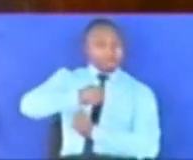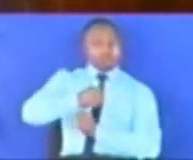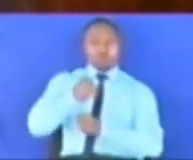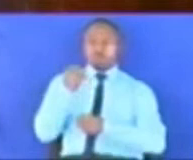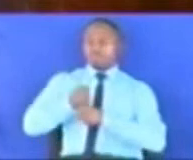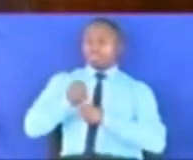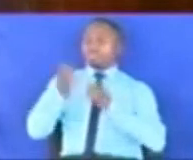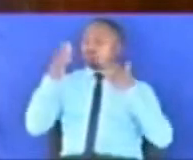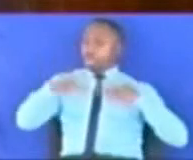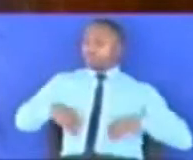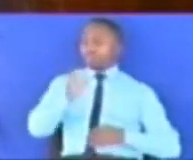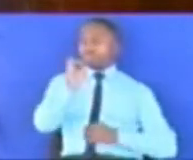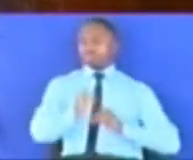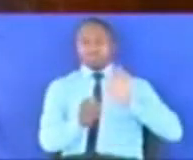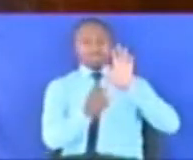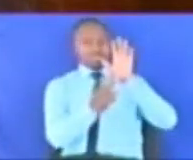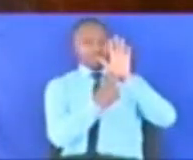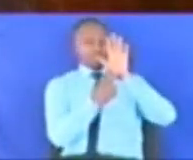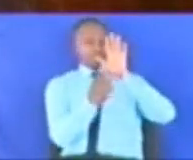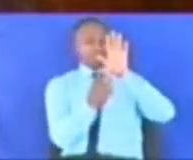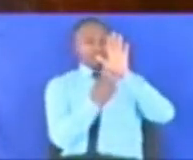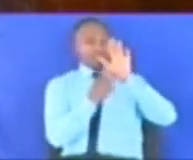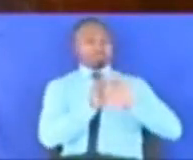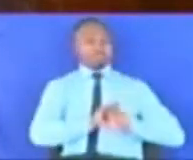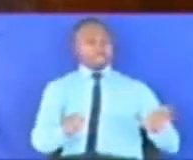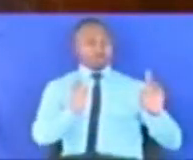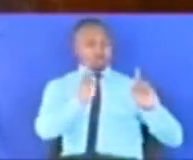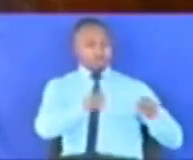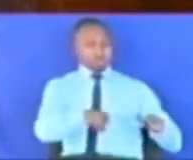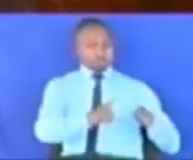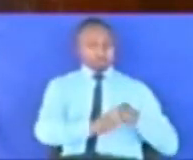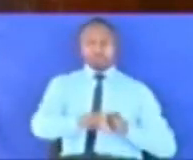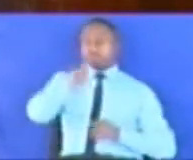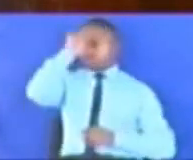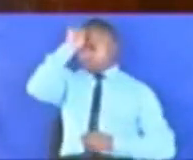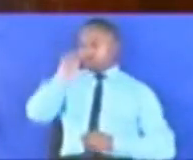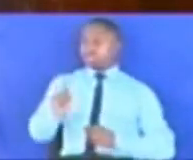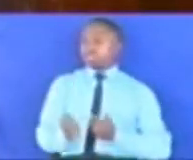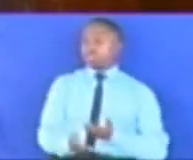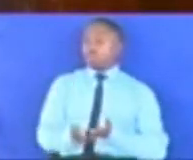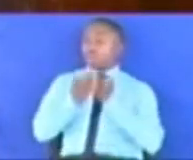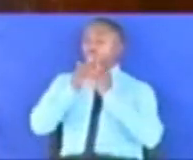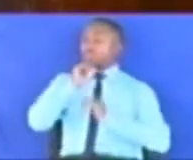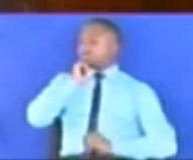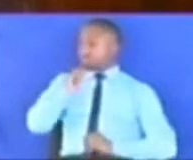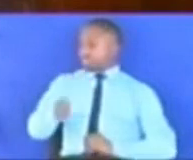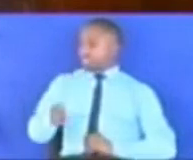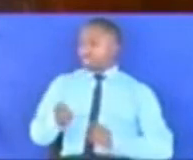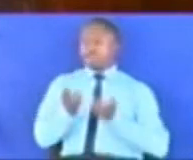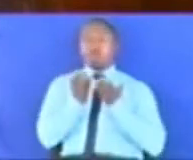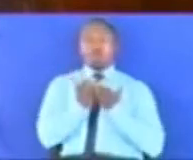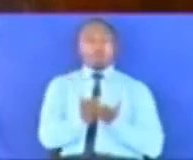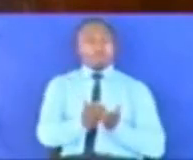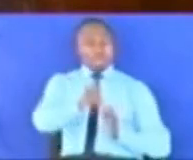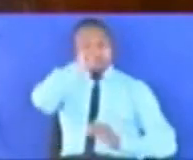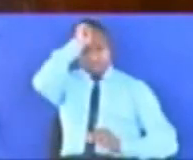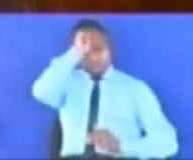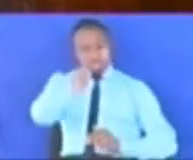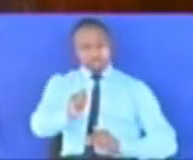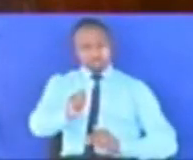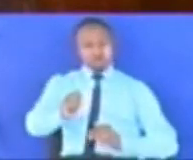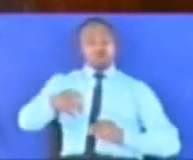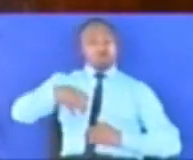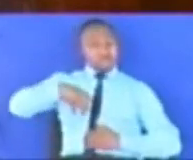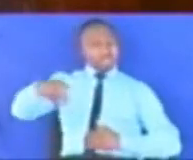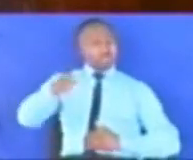afya 78% tu. Mheshimiwa Spika, Mheshimiwa Naibu Spika, ninaomba sana Mheshimiwa Waziri